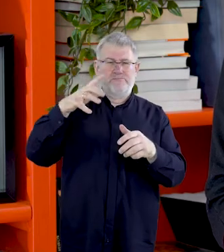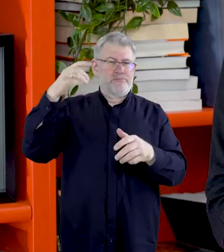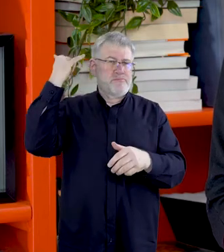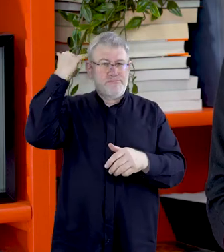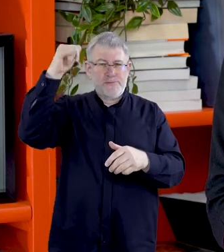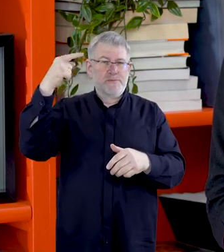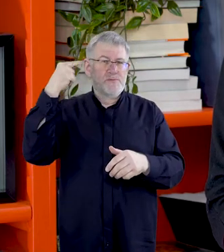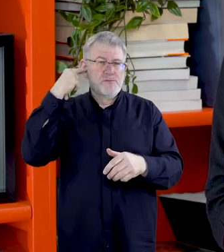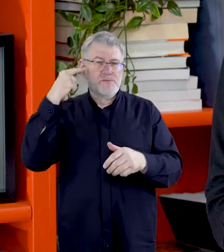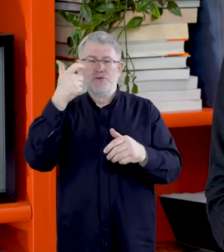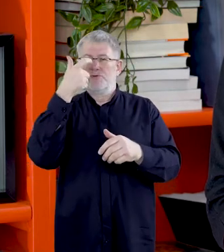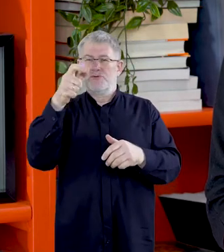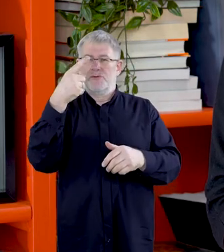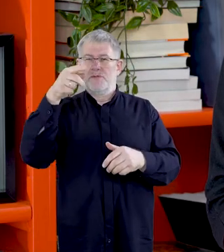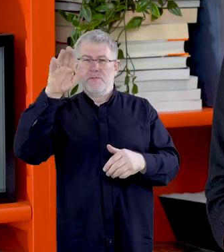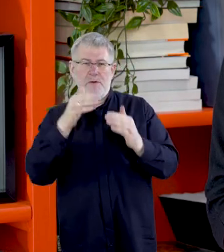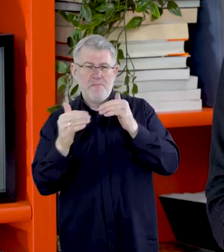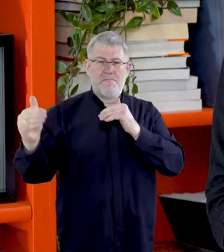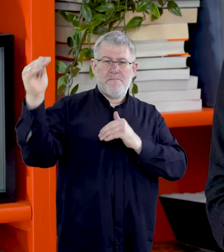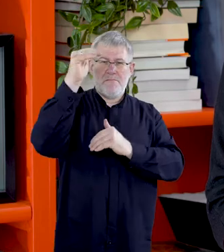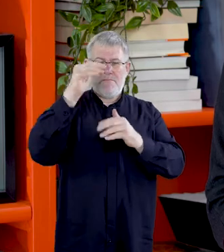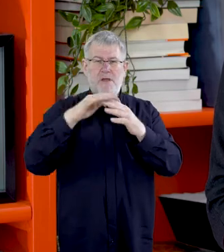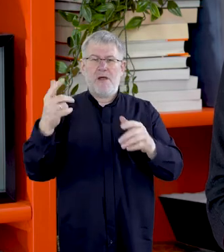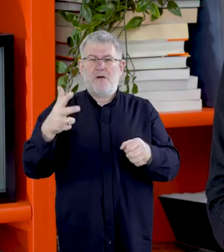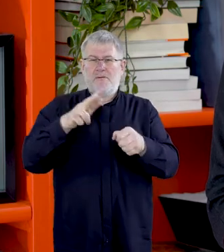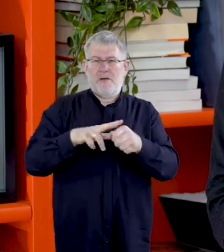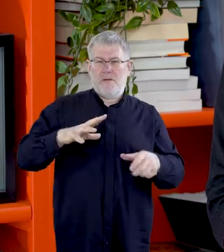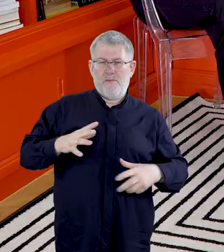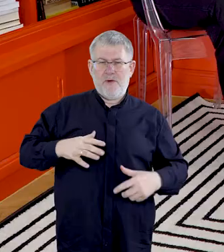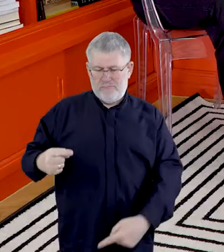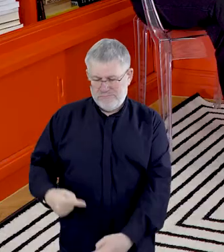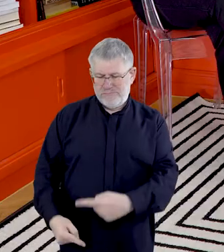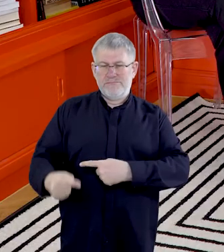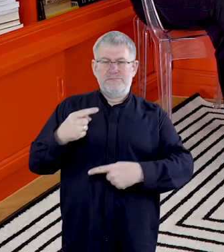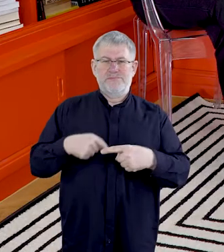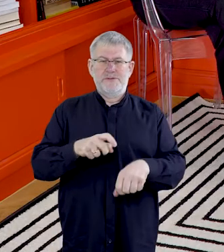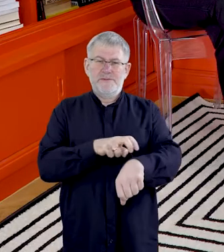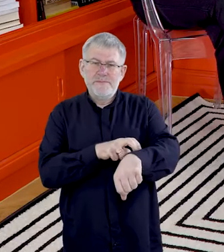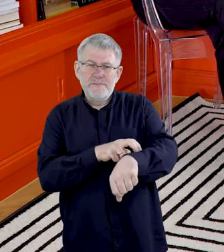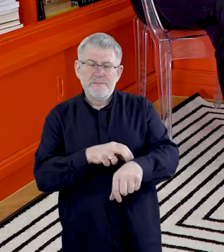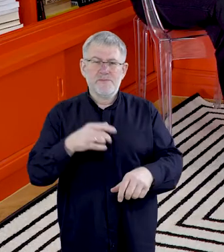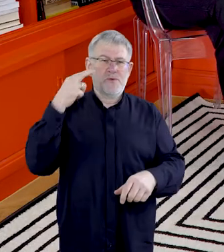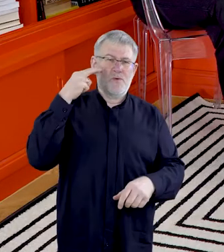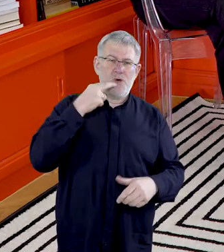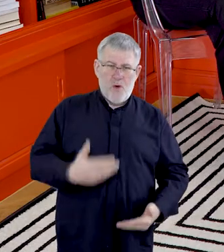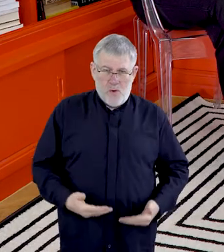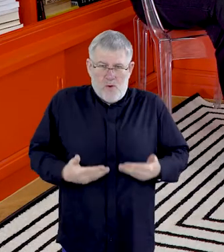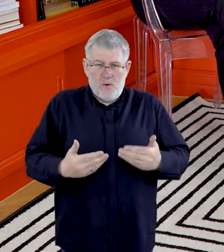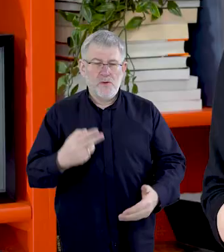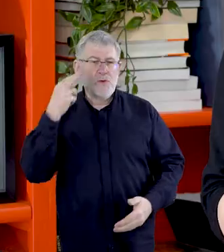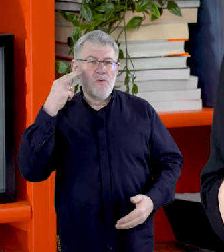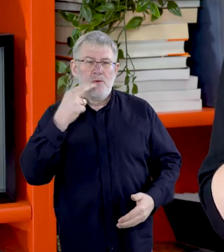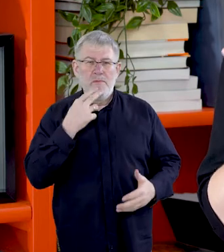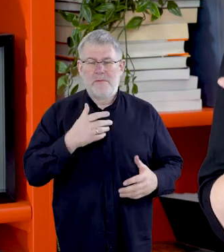100 decybeli, jest to osobą, która miała to uwarunkowane genetycznie, czyli rodzi się już jako osoba